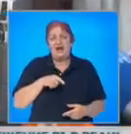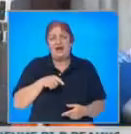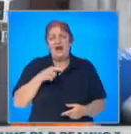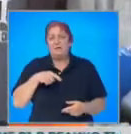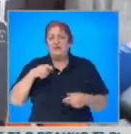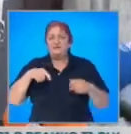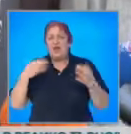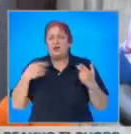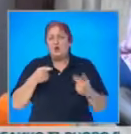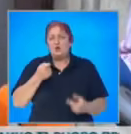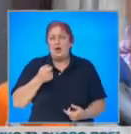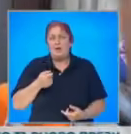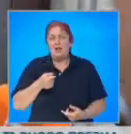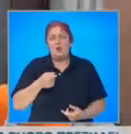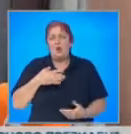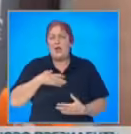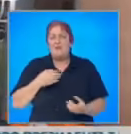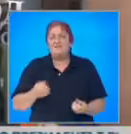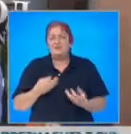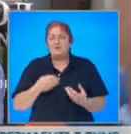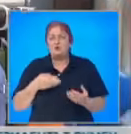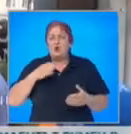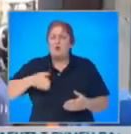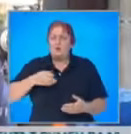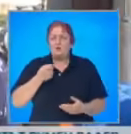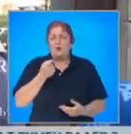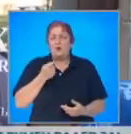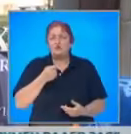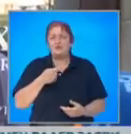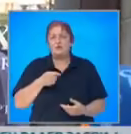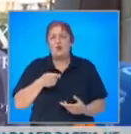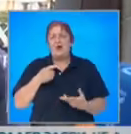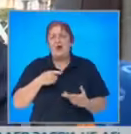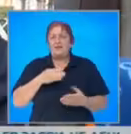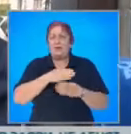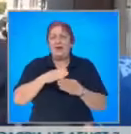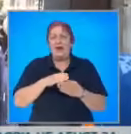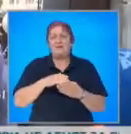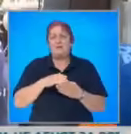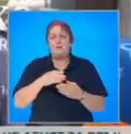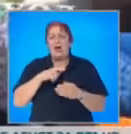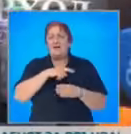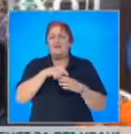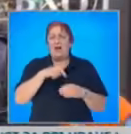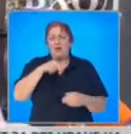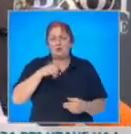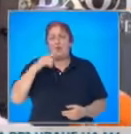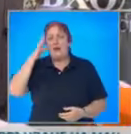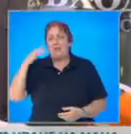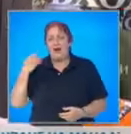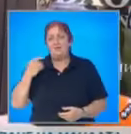се разхлаба малко, да имаме възможност да пътуваме по-често отново и да си прекарвам повече време тук при мама и